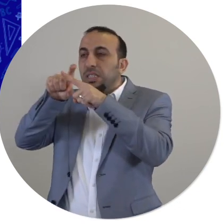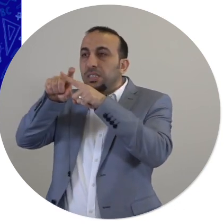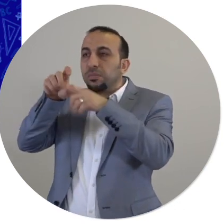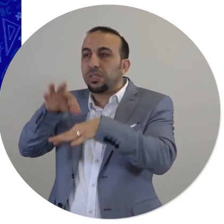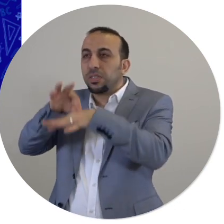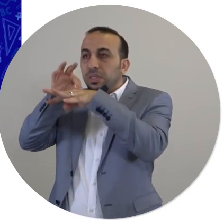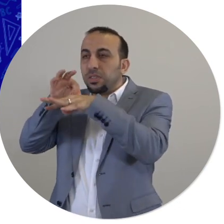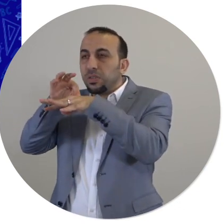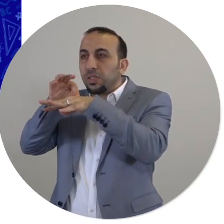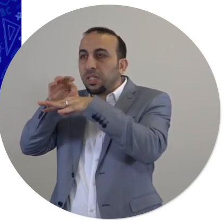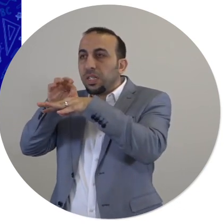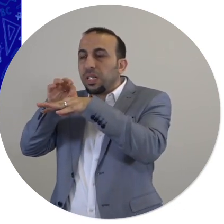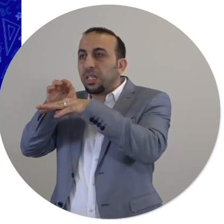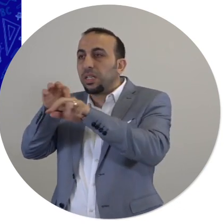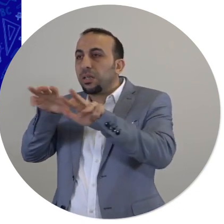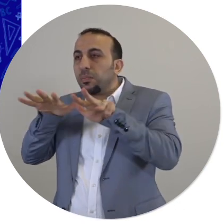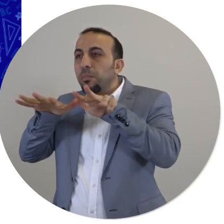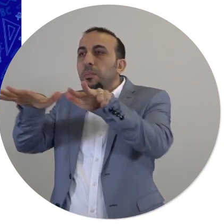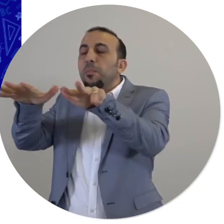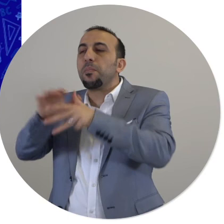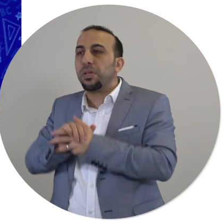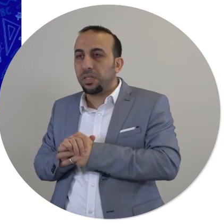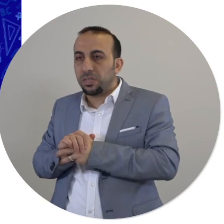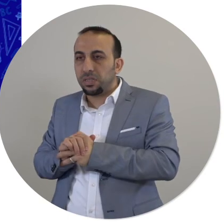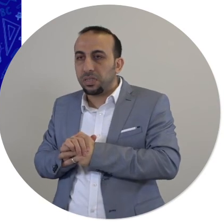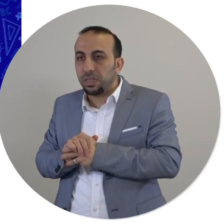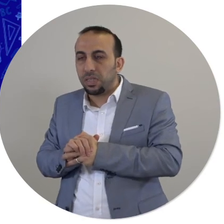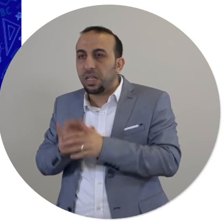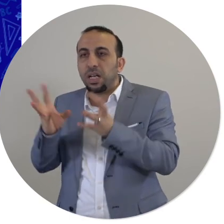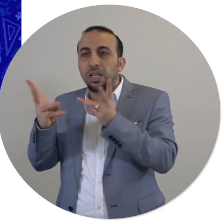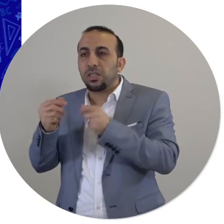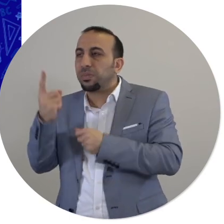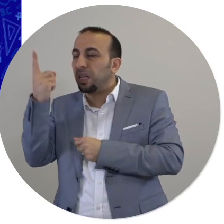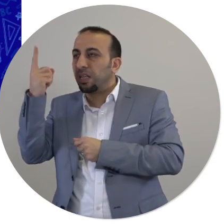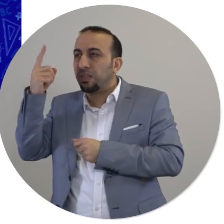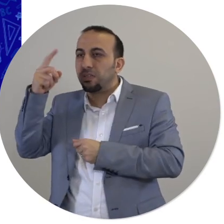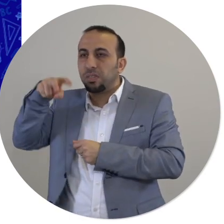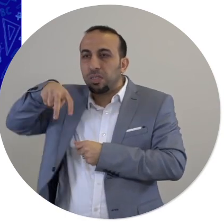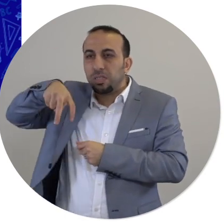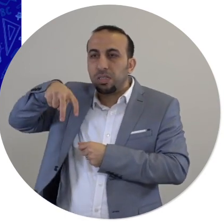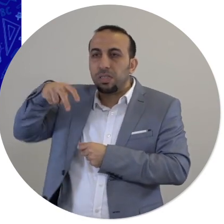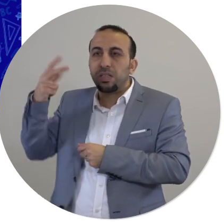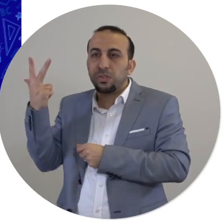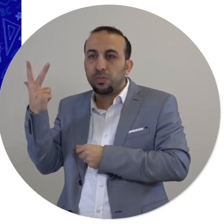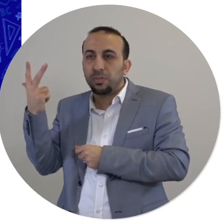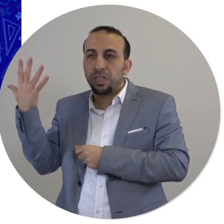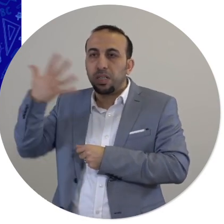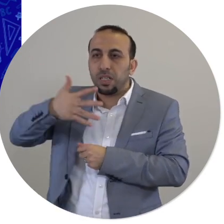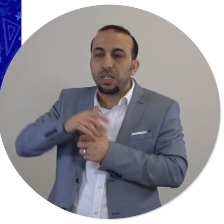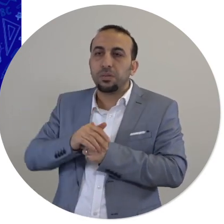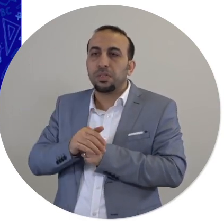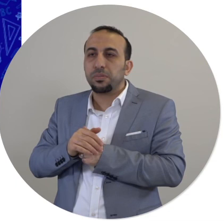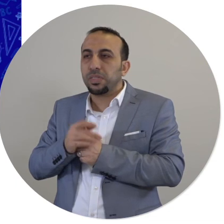بالمليار نسمة، حيث أن تبلغ عدد السكان في عام 1850 بمعدل مليار نسمة،